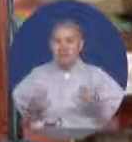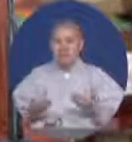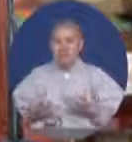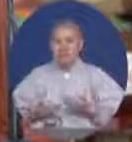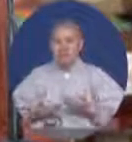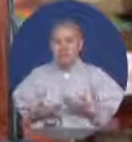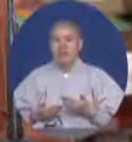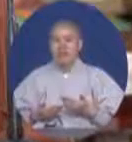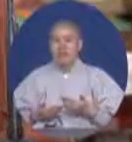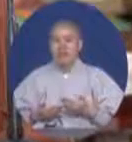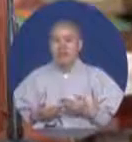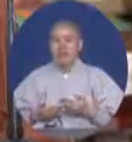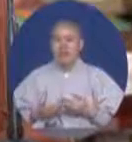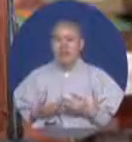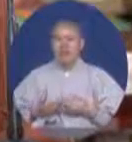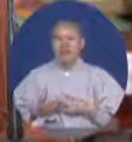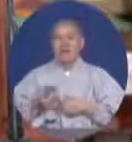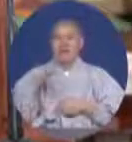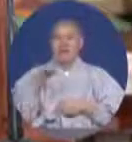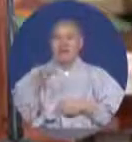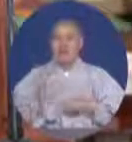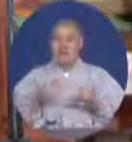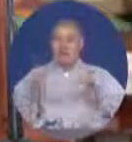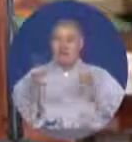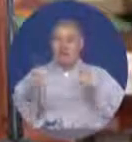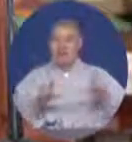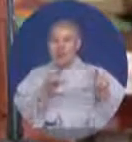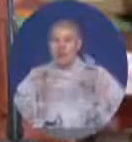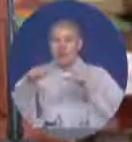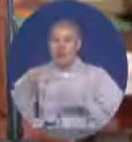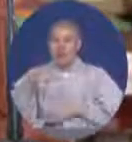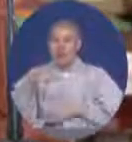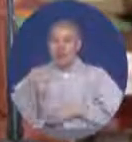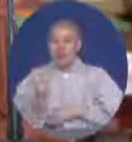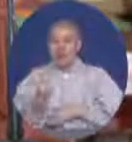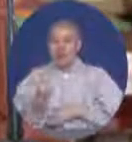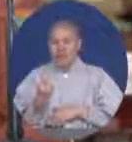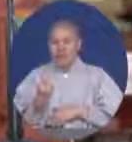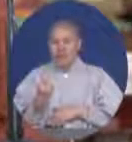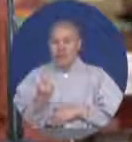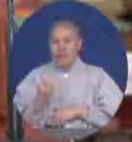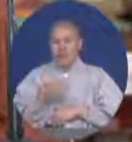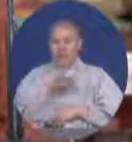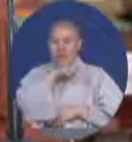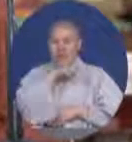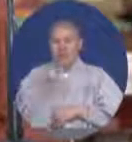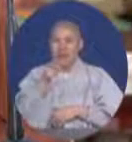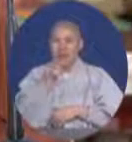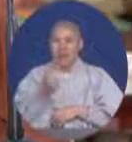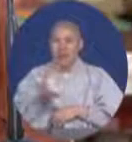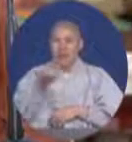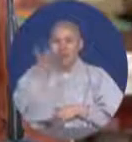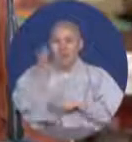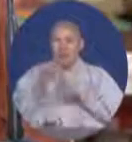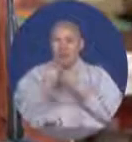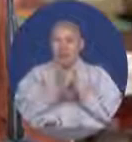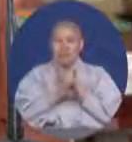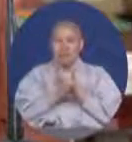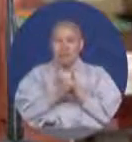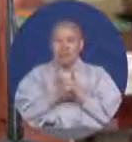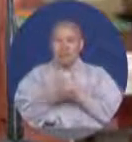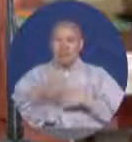얘기냐? 이게 100년을 산다 하더라도 70 넘은 몸은 그게